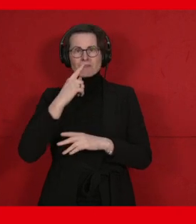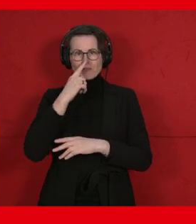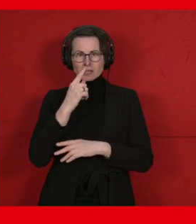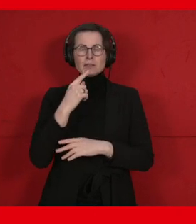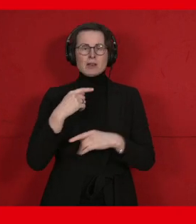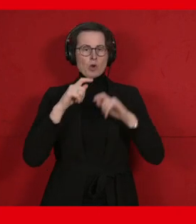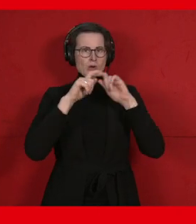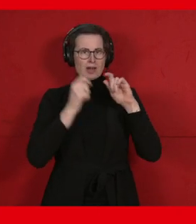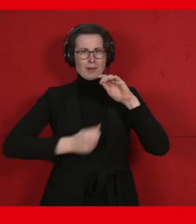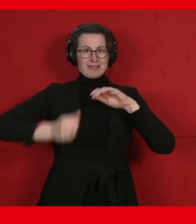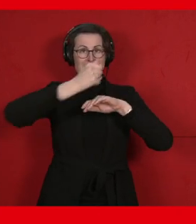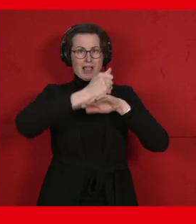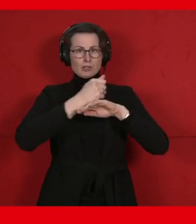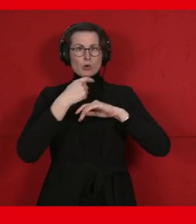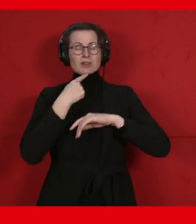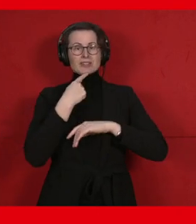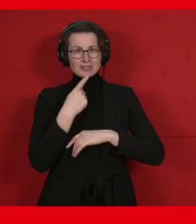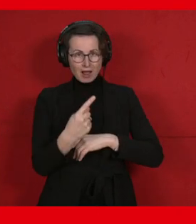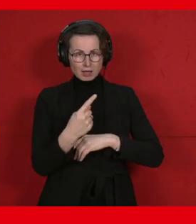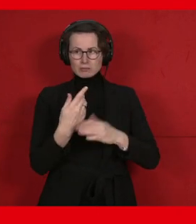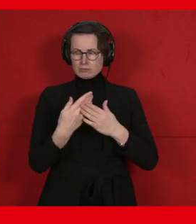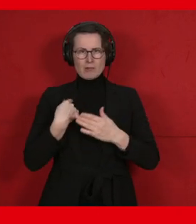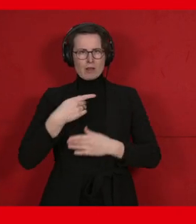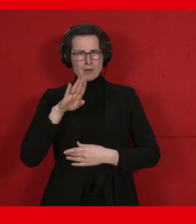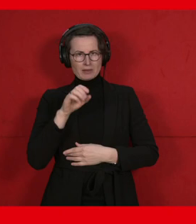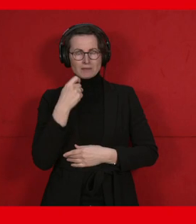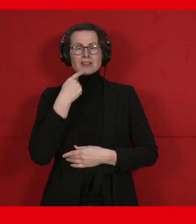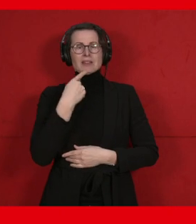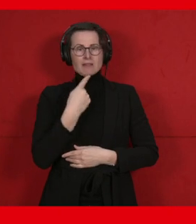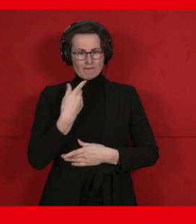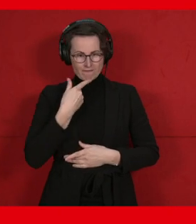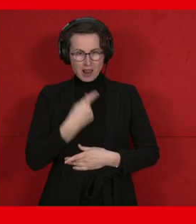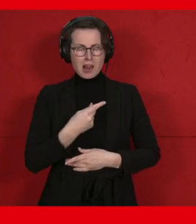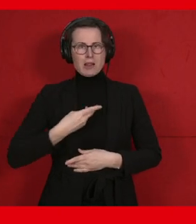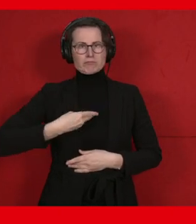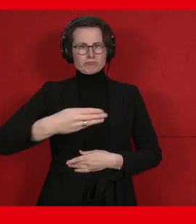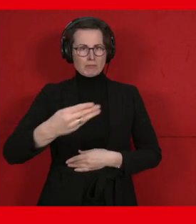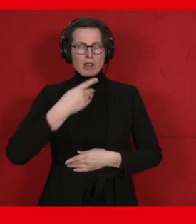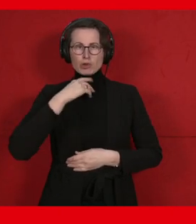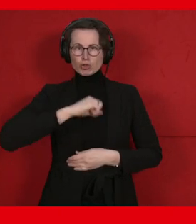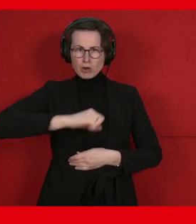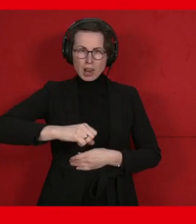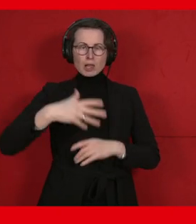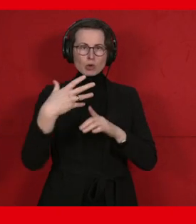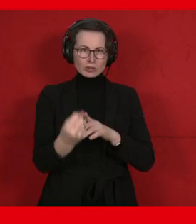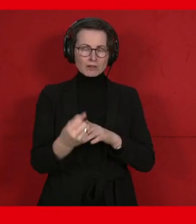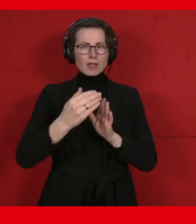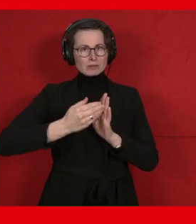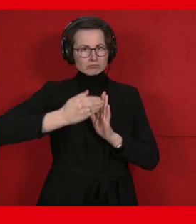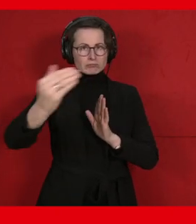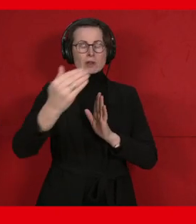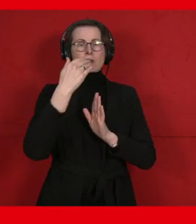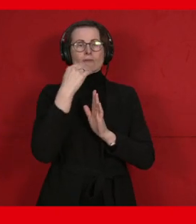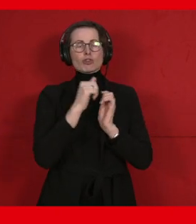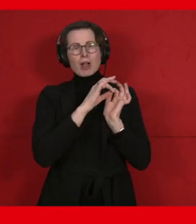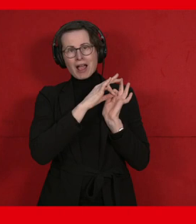der Unternehmensleitung jetzt bei uns bei BASF, dass wir diese Reise gehen wollen, dass wir sie schnell gehen wollen, konsequent, und dass wir auch, sagen wir mal, führend sein